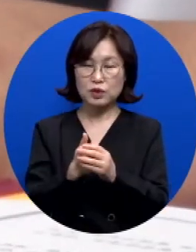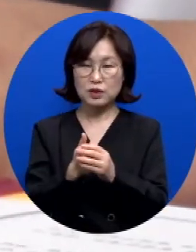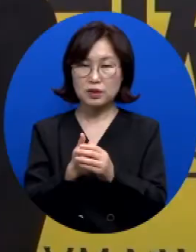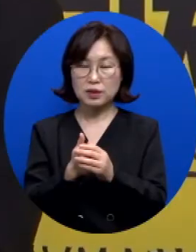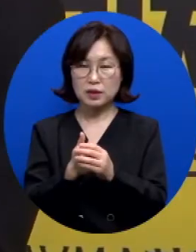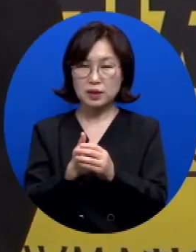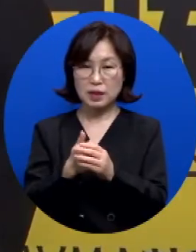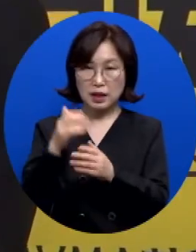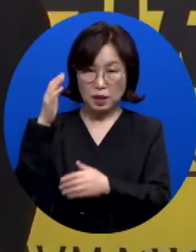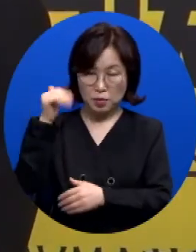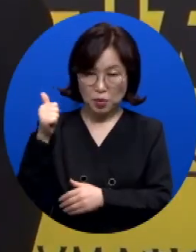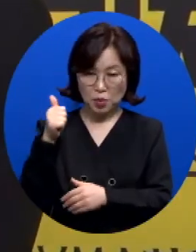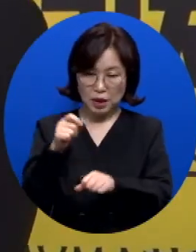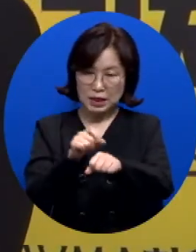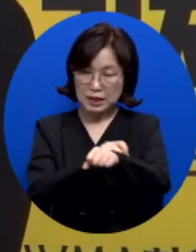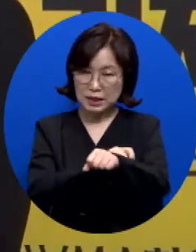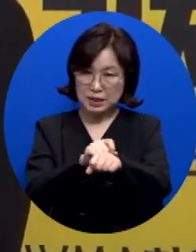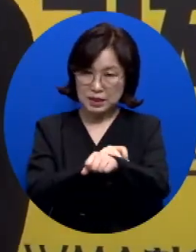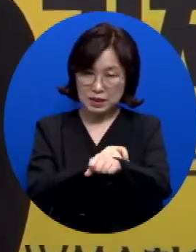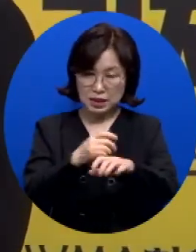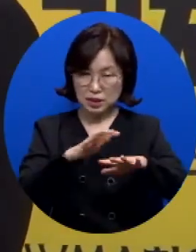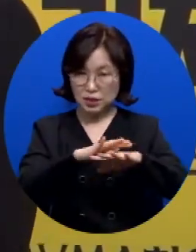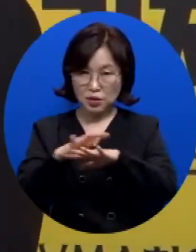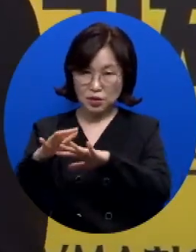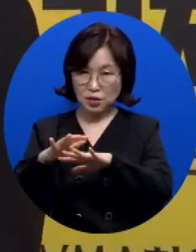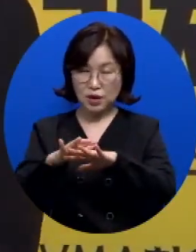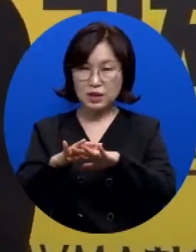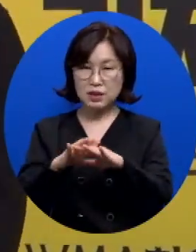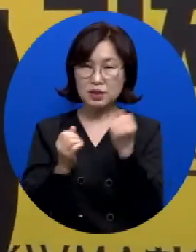커넥션 스쿨의 특징과 로드맵 등을 설명했습니다